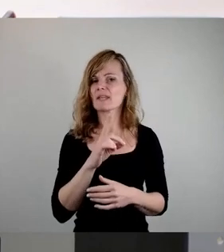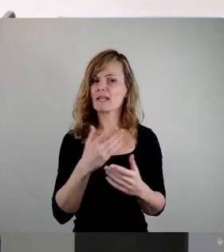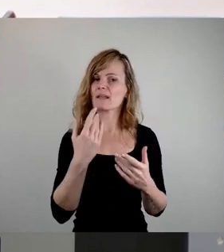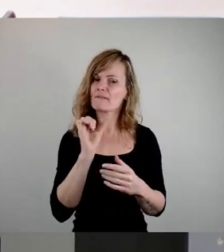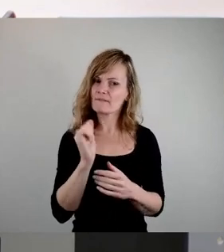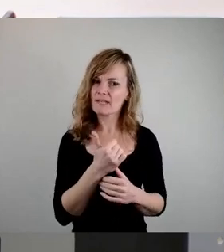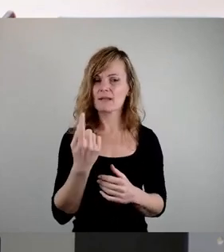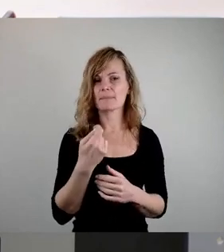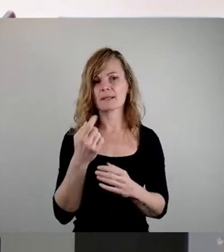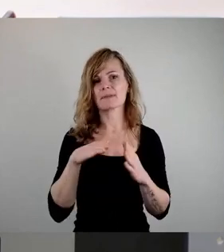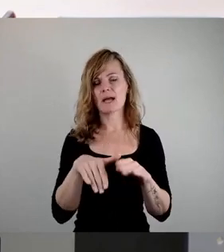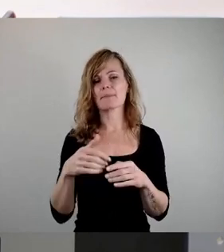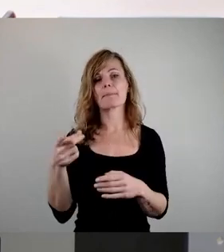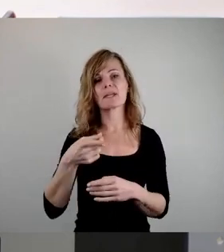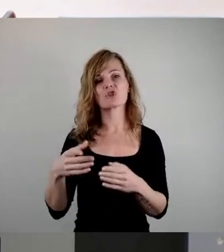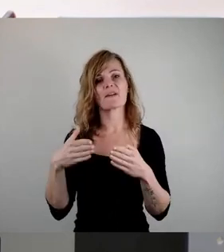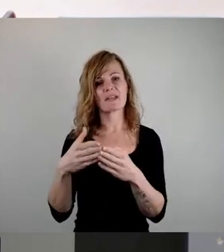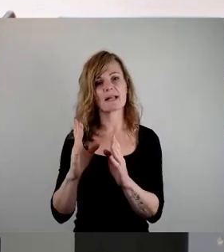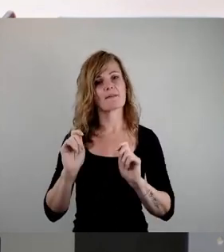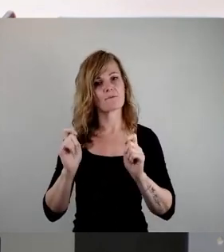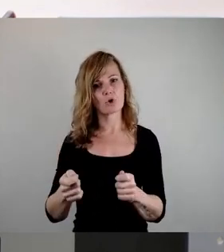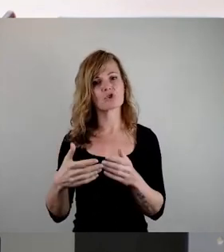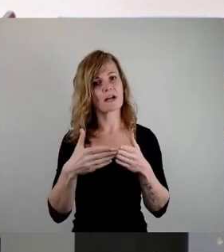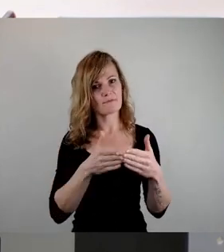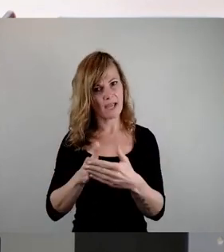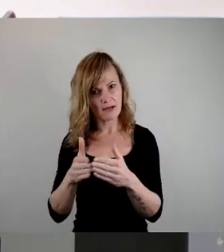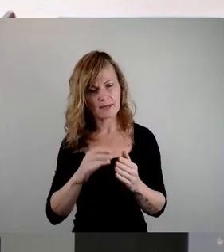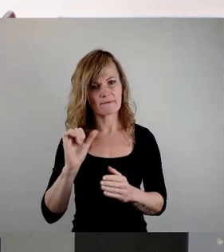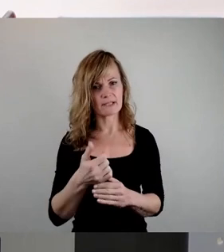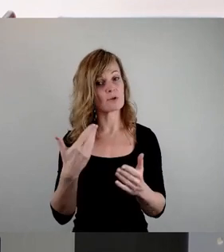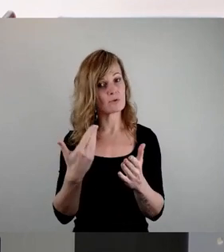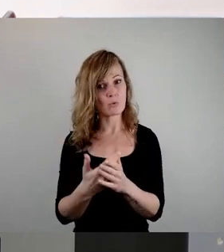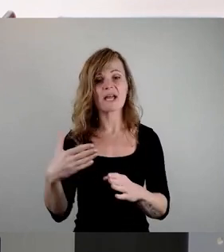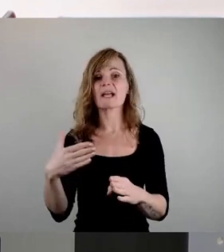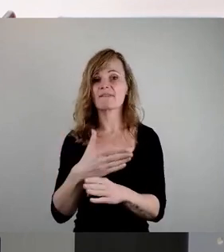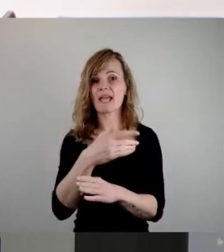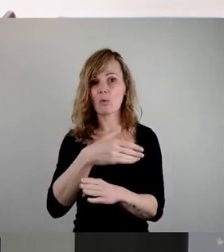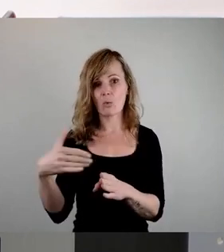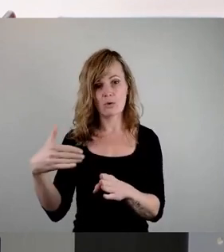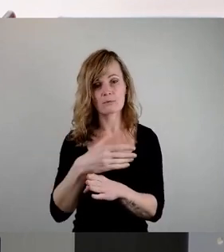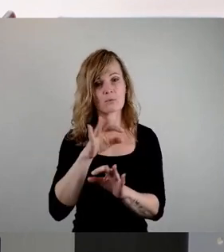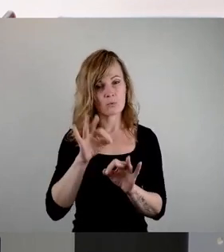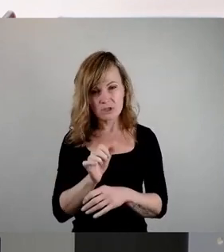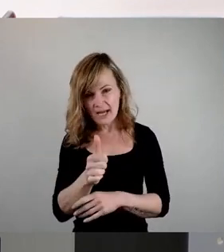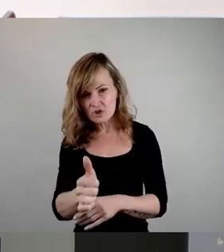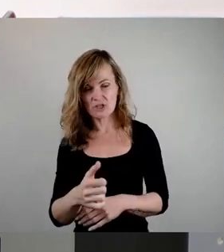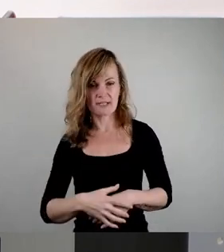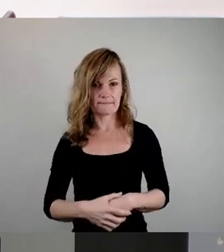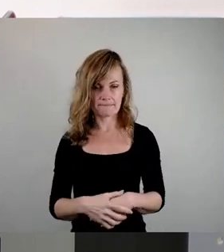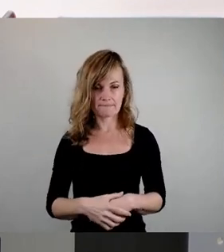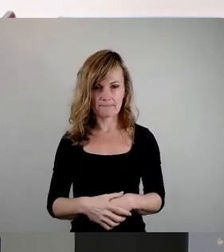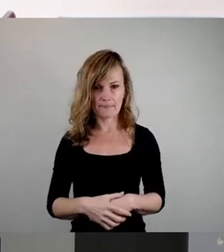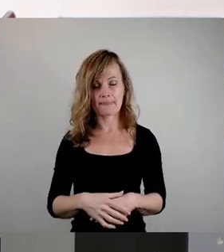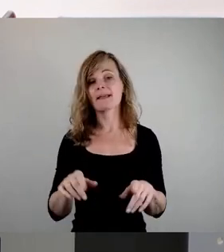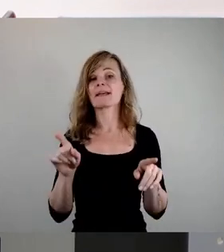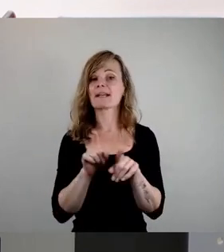der Fähre im Pieschner Winkel vor. So kann auch die Nutzung der Querung dann gut eingeschätzt werden. Gleiches hat